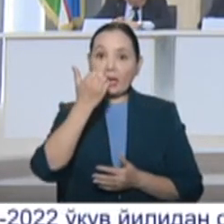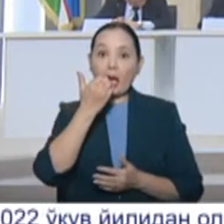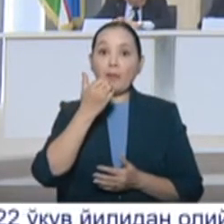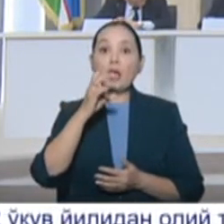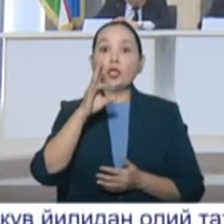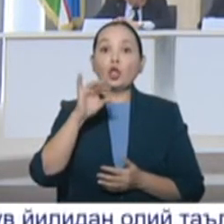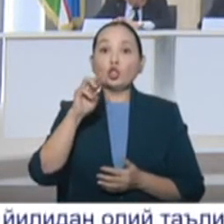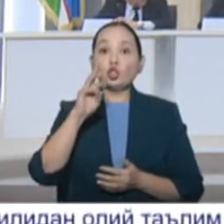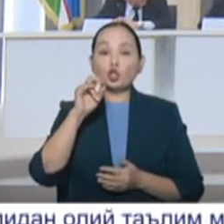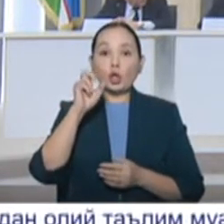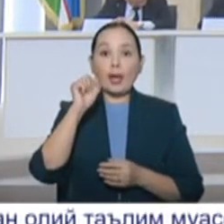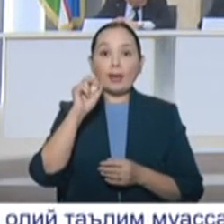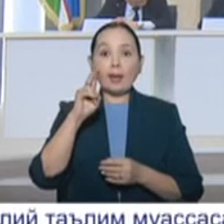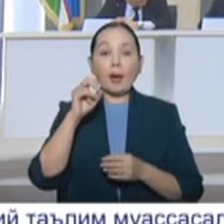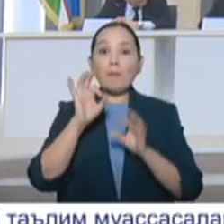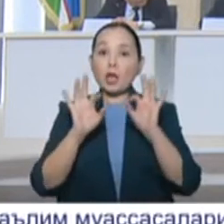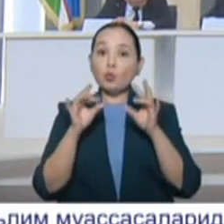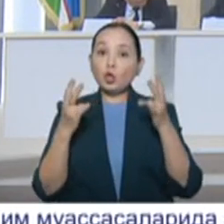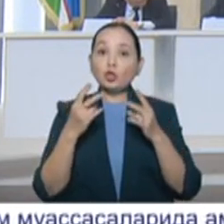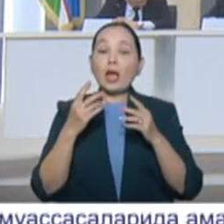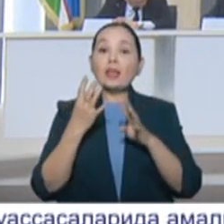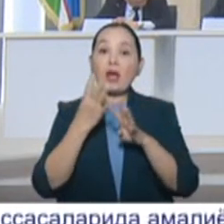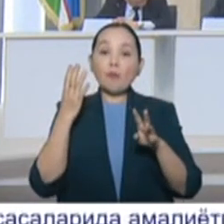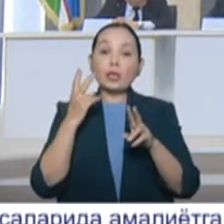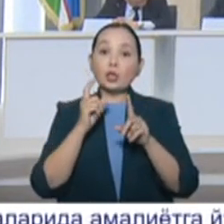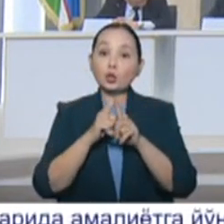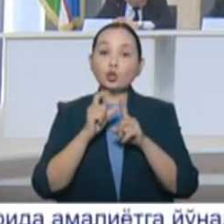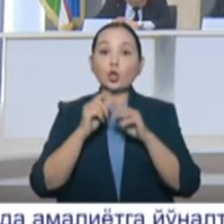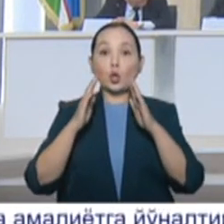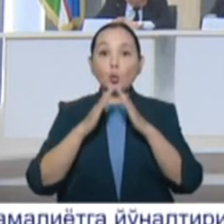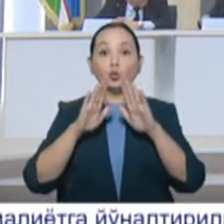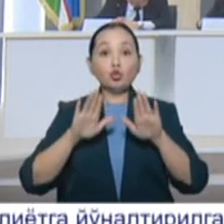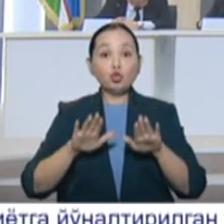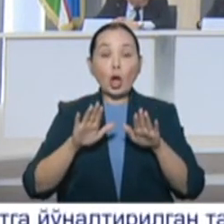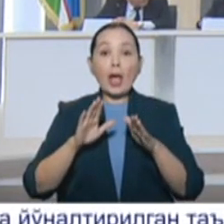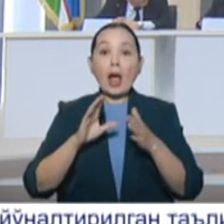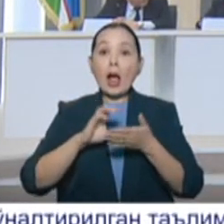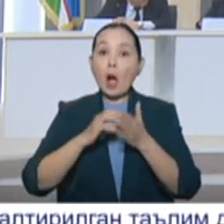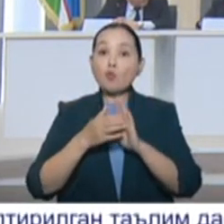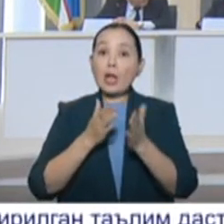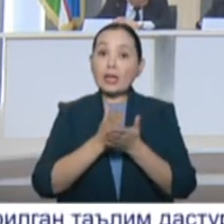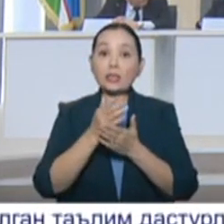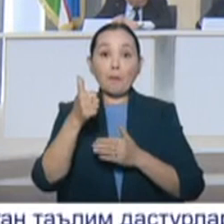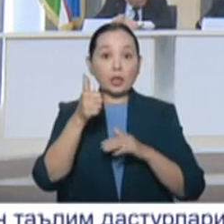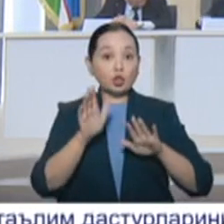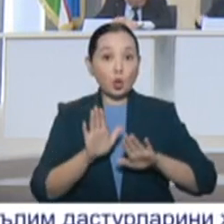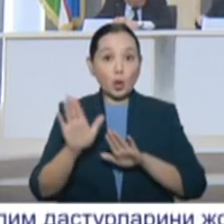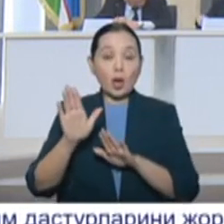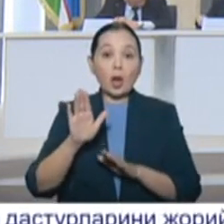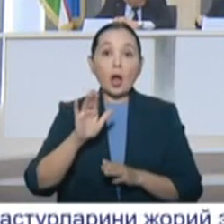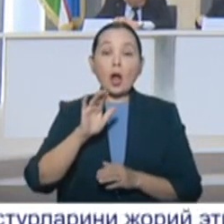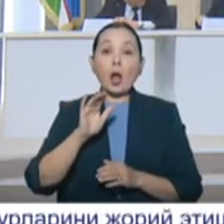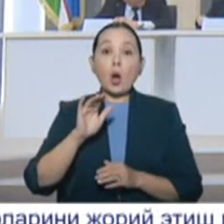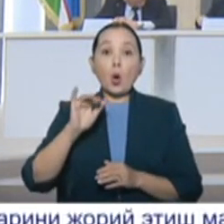ma'lumotlar uchun. Navbatdagi so'zni uy-joy kommunal xizmat ko'rsatish vazirining birinchi o'rinbosari, Ussu